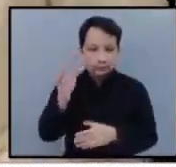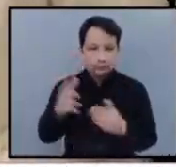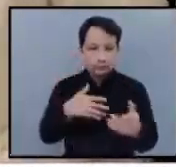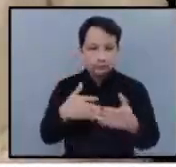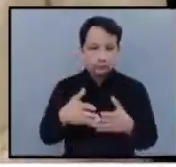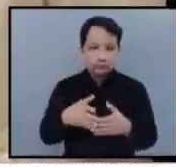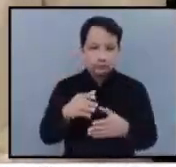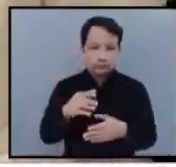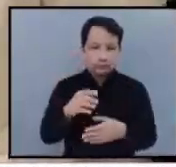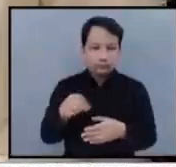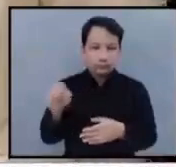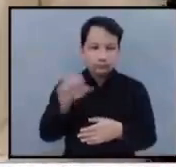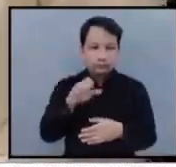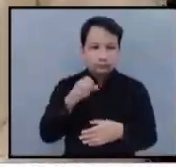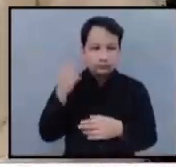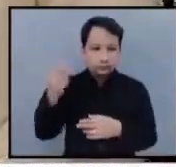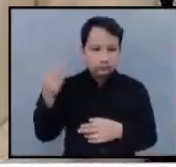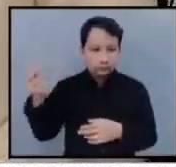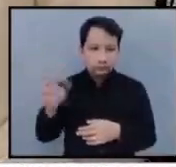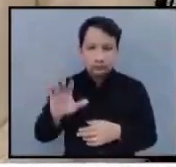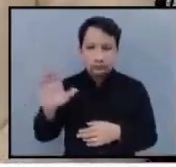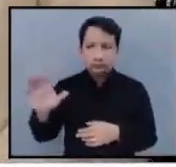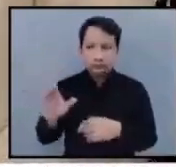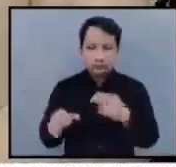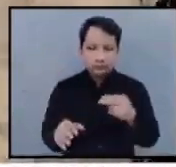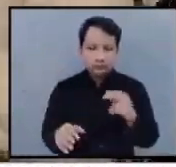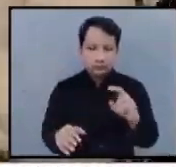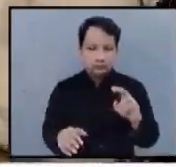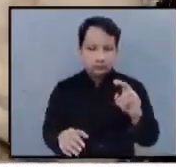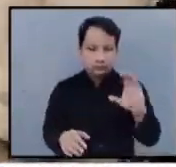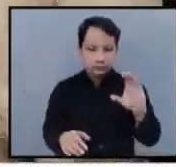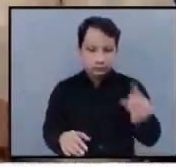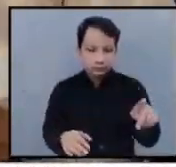History Researcher ng NHCP. Maraming salamat po. Maraming salamat po. Okay.